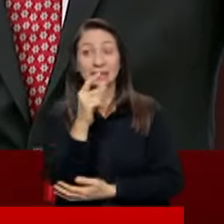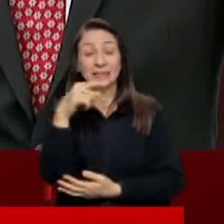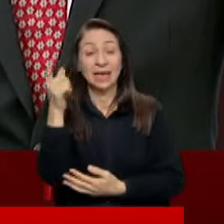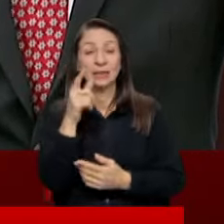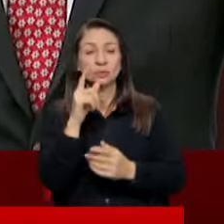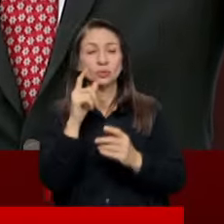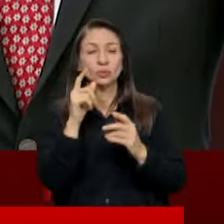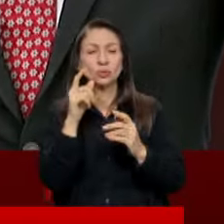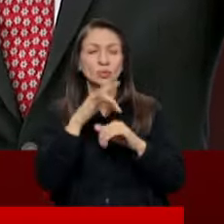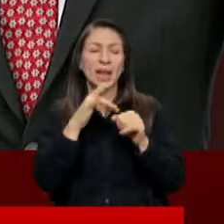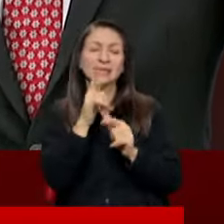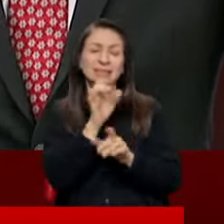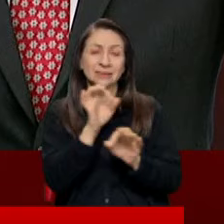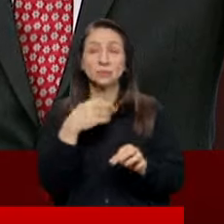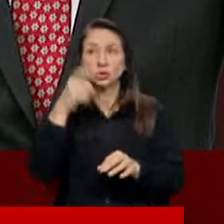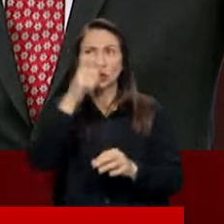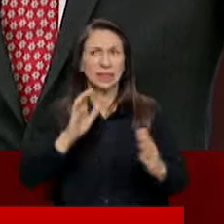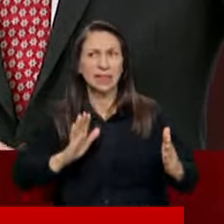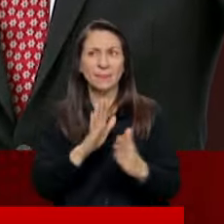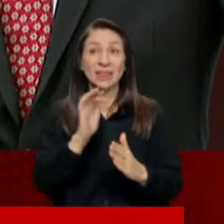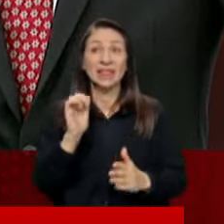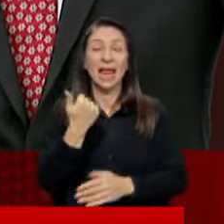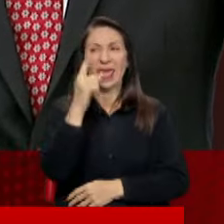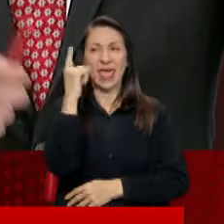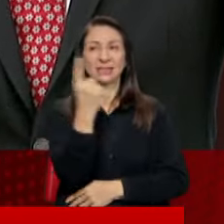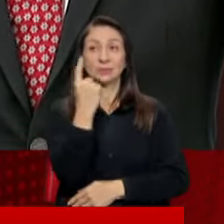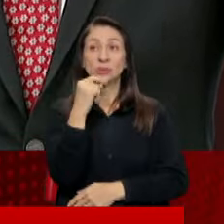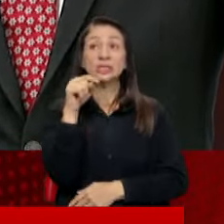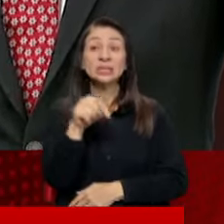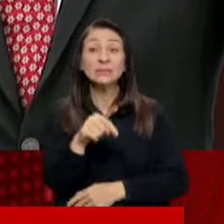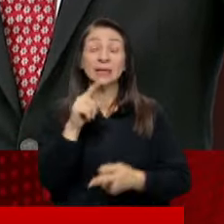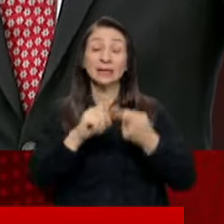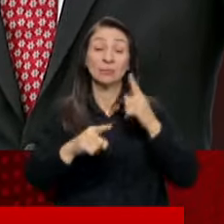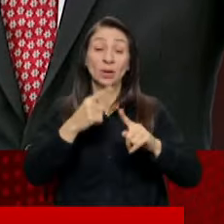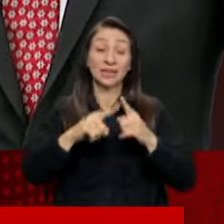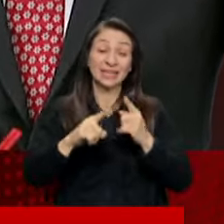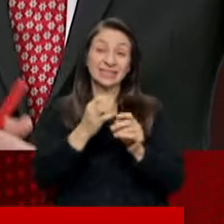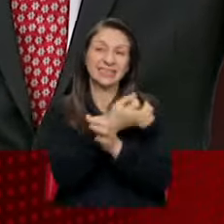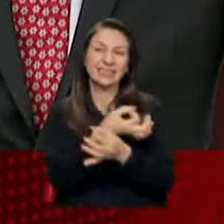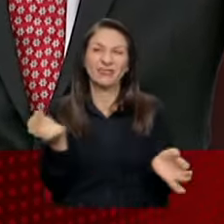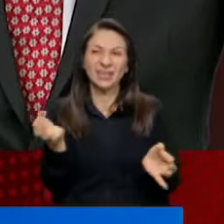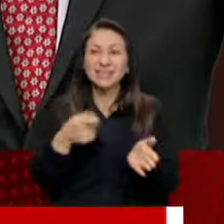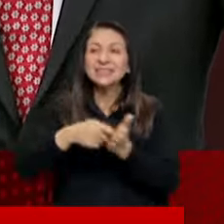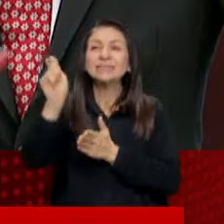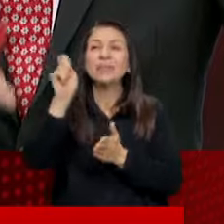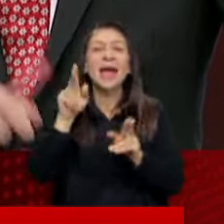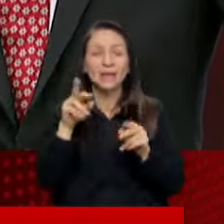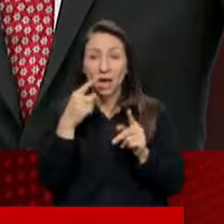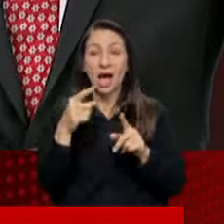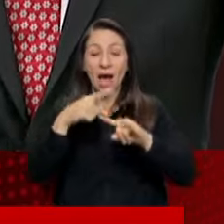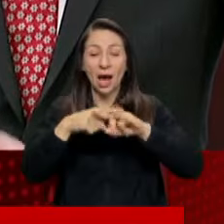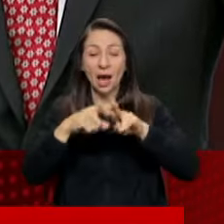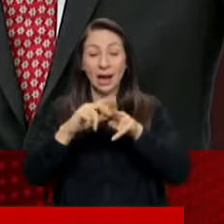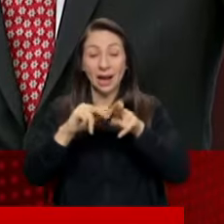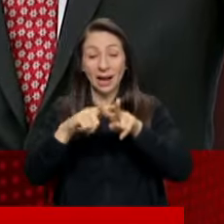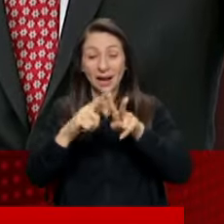ses çıkarmayınca bizim Türkiye'nin gösterdiği tepkiye değerli yalnızlık deniyordu. Şimdi diplomatik sıfırlamaya geçtik. Hakan Fidan açıkladı.